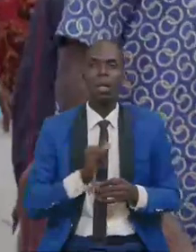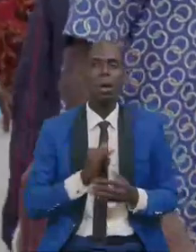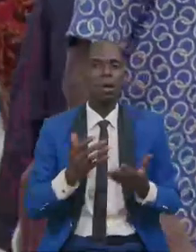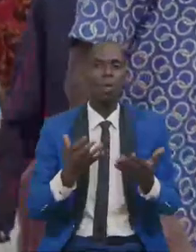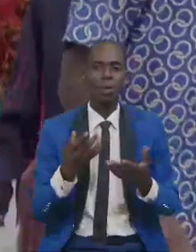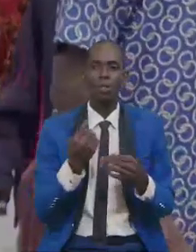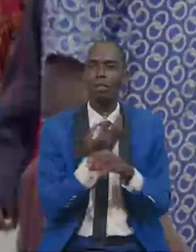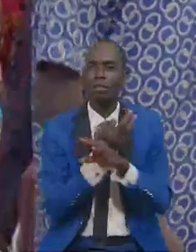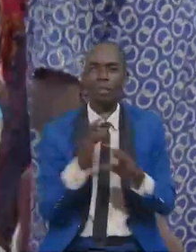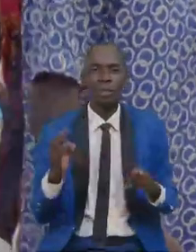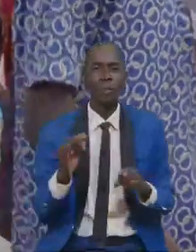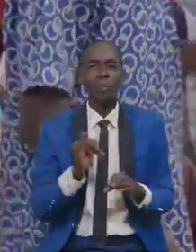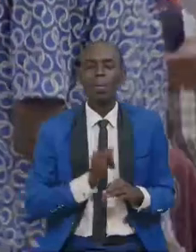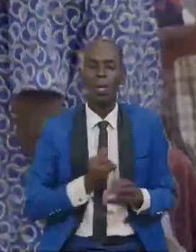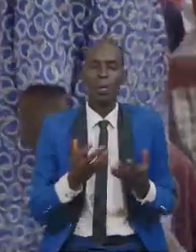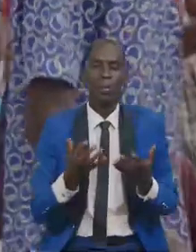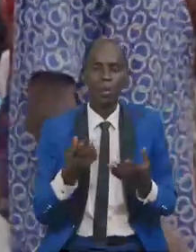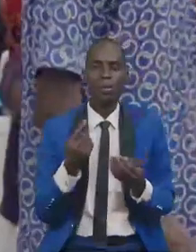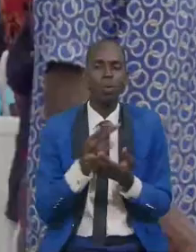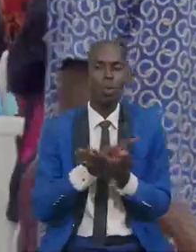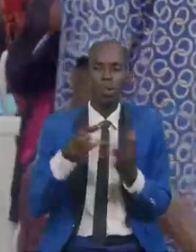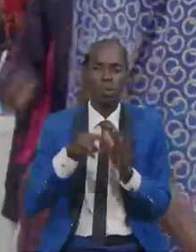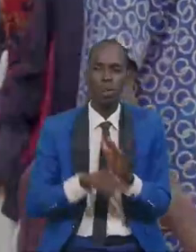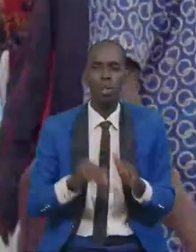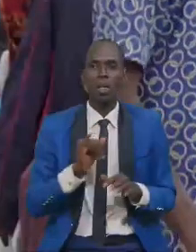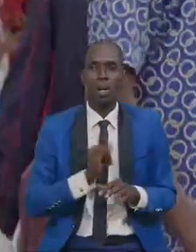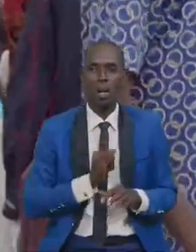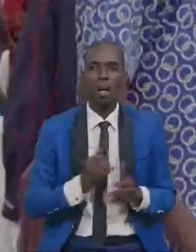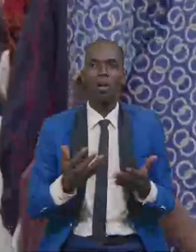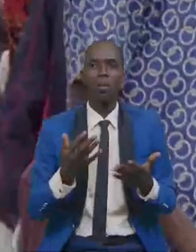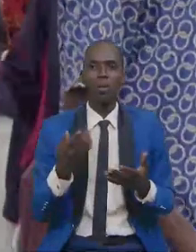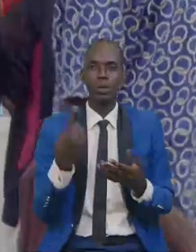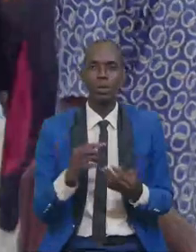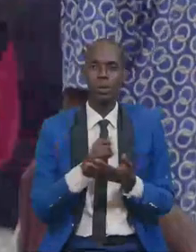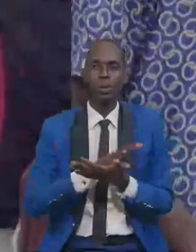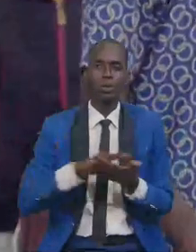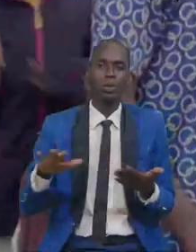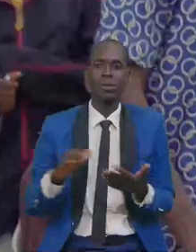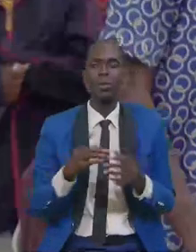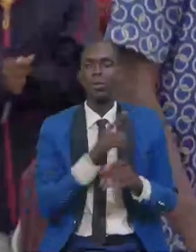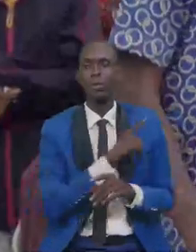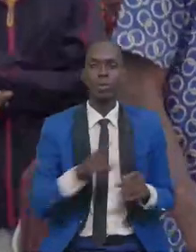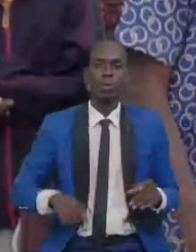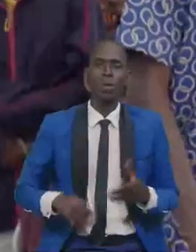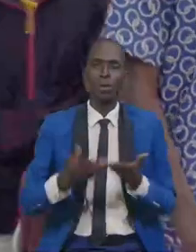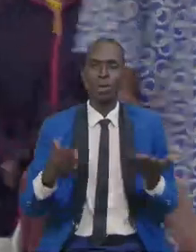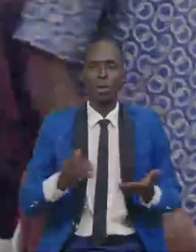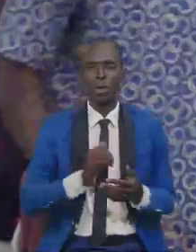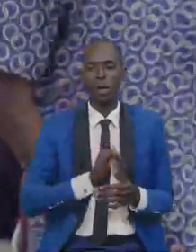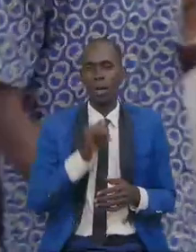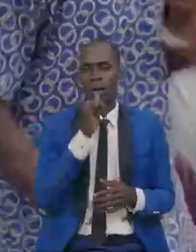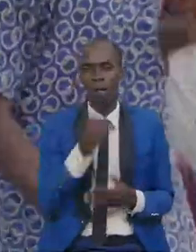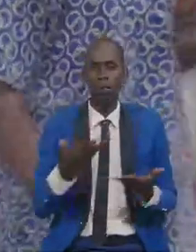guérison, je veux la libération, je veux la sainteté, je veux la sanctification. Seigneur,